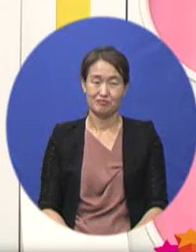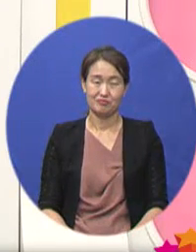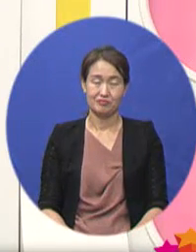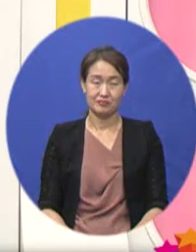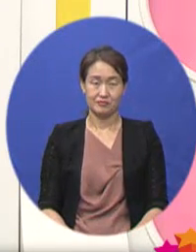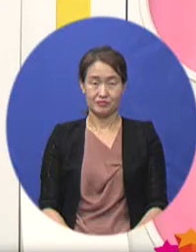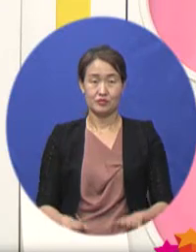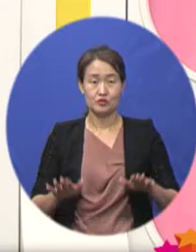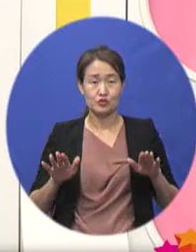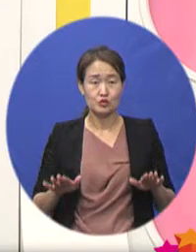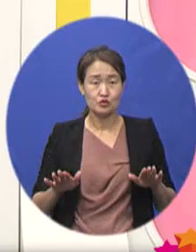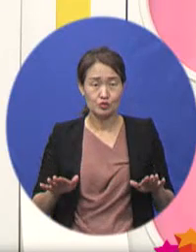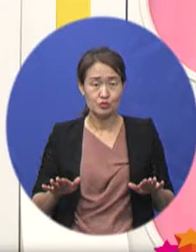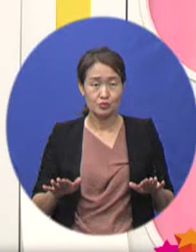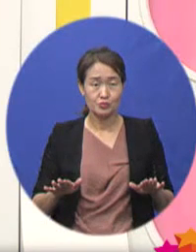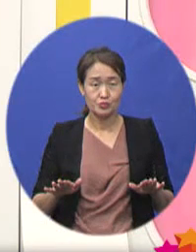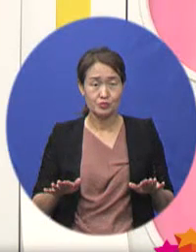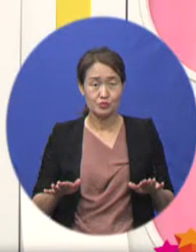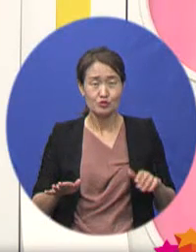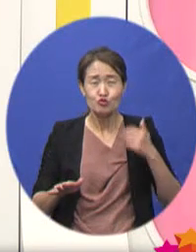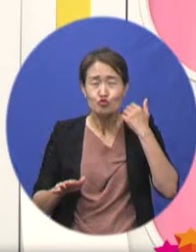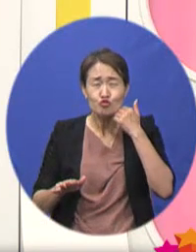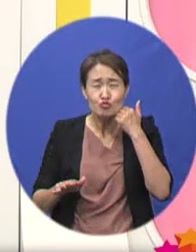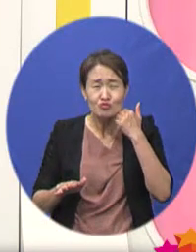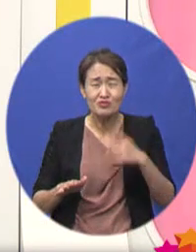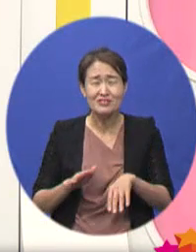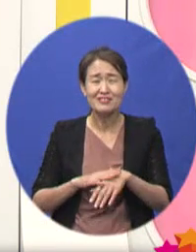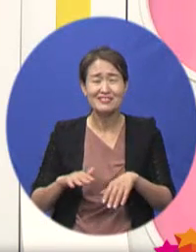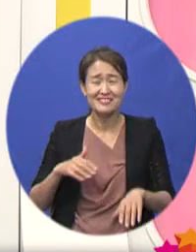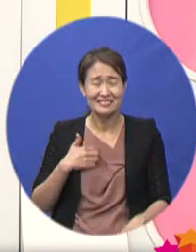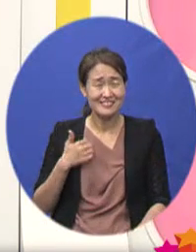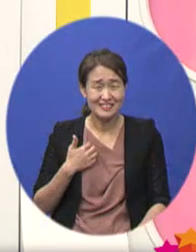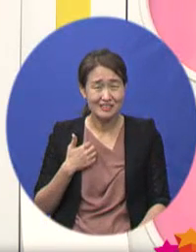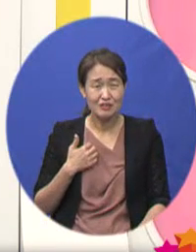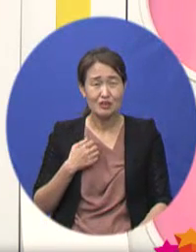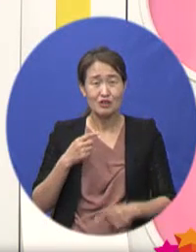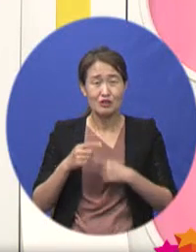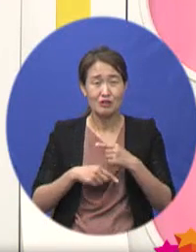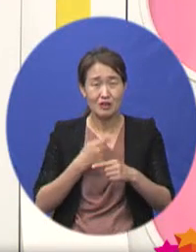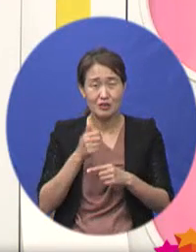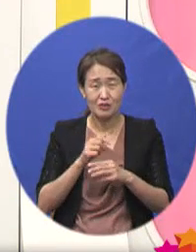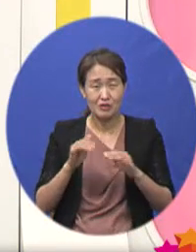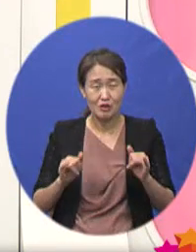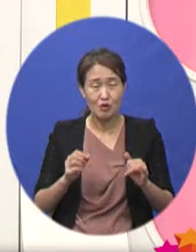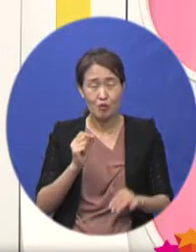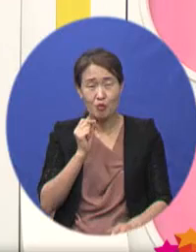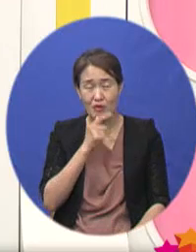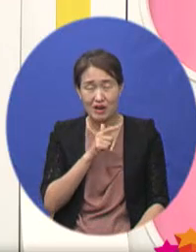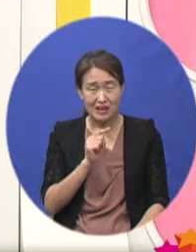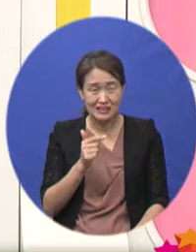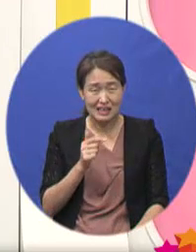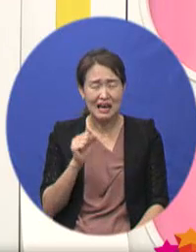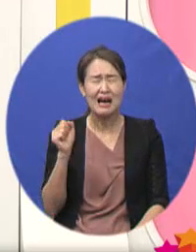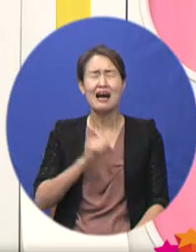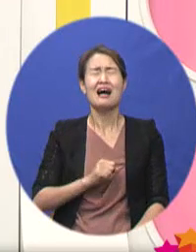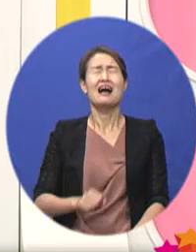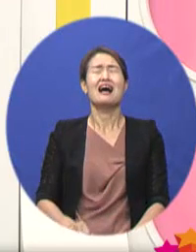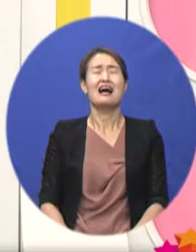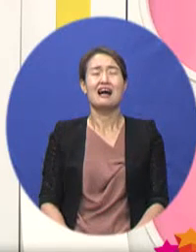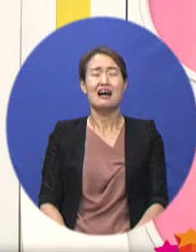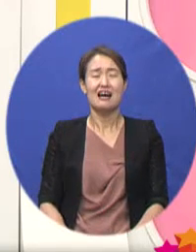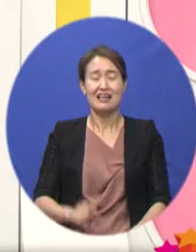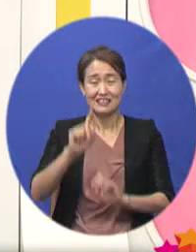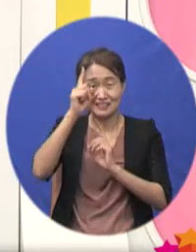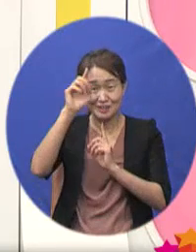지금 누군지도 지금 잘 모르겠어요. 이게 참여하시는 분이 월요일 날 아니 아 예.